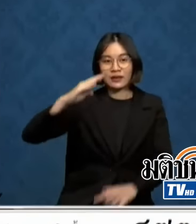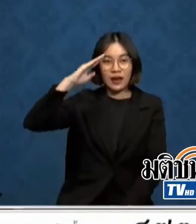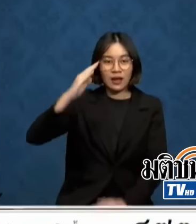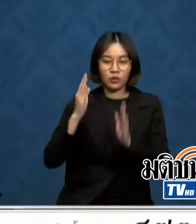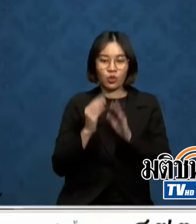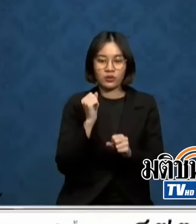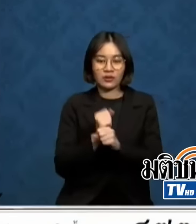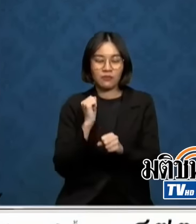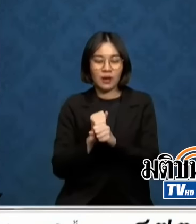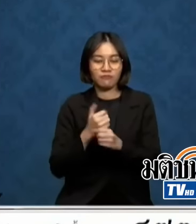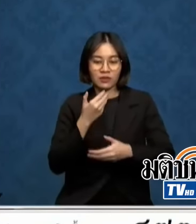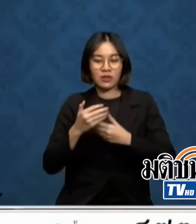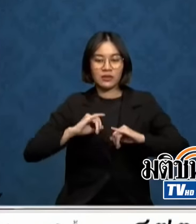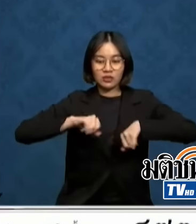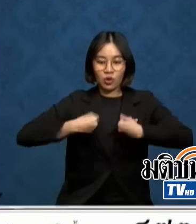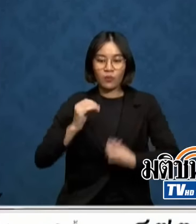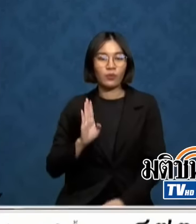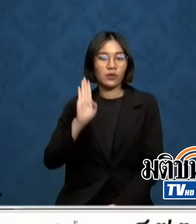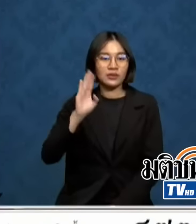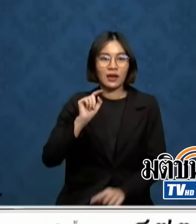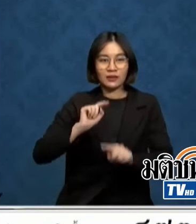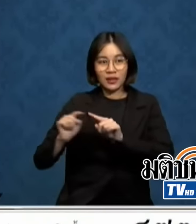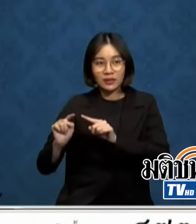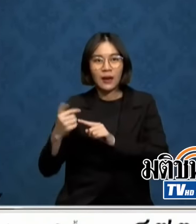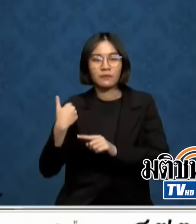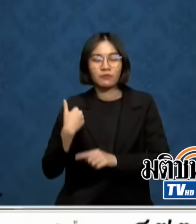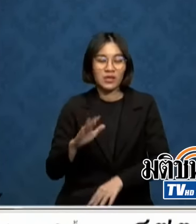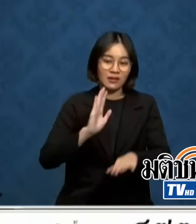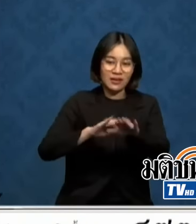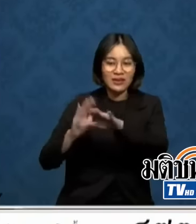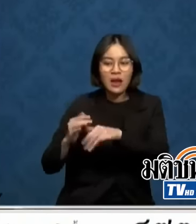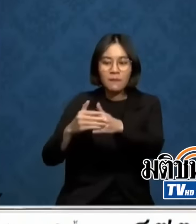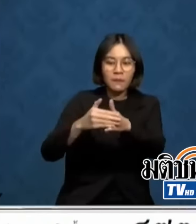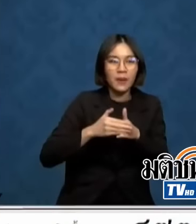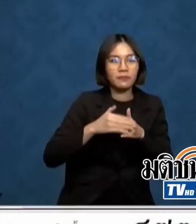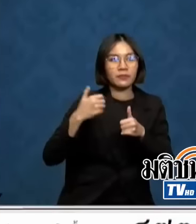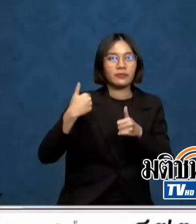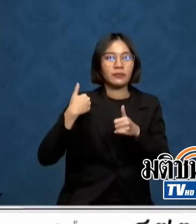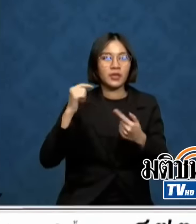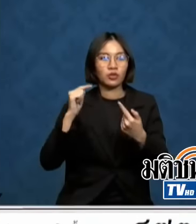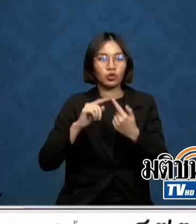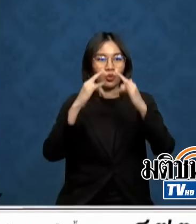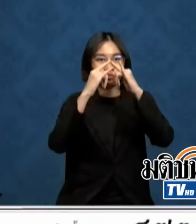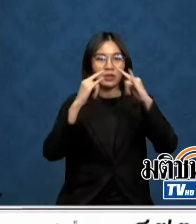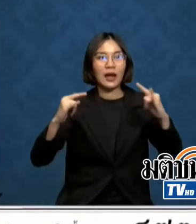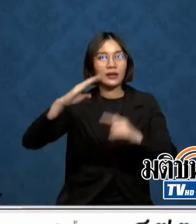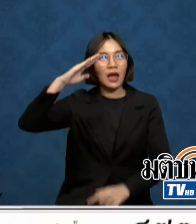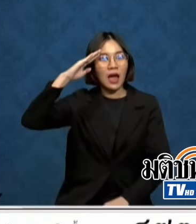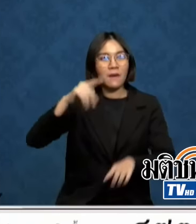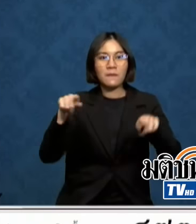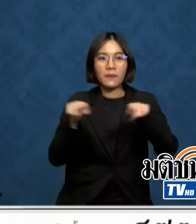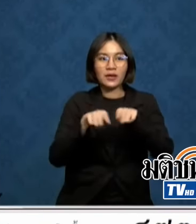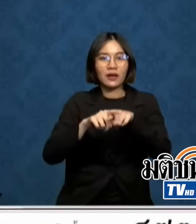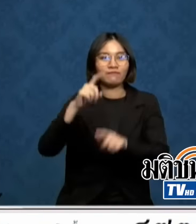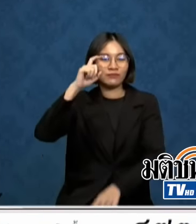นักธุรกิจฮะนักธุรกิจก็ไม่เว้นนะฮะก็มีการเรียกรายงานตัวหรือควบคุมตัวในค่ายทหารเช่นเดียวกันก็คือ